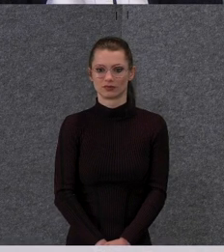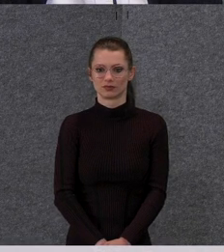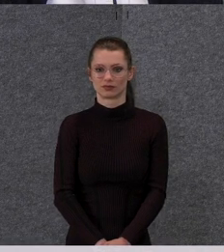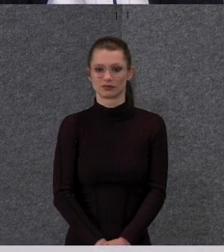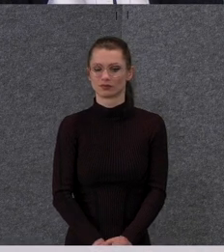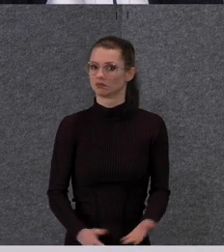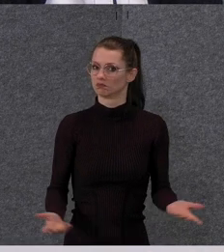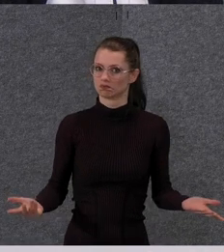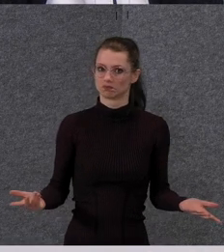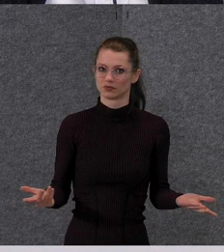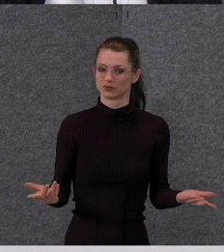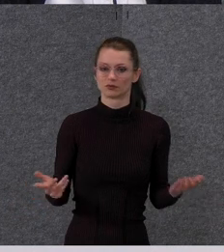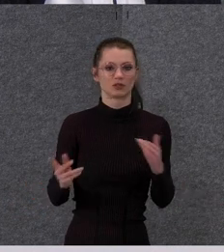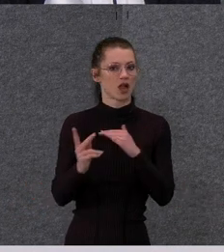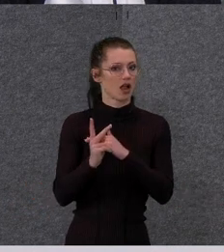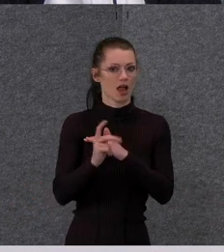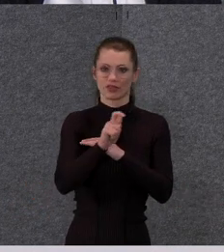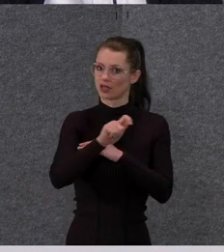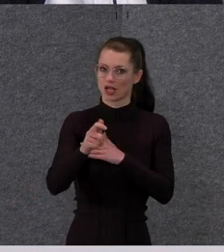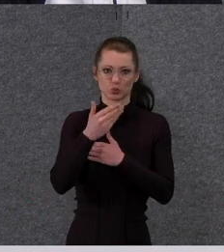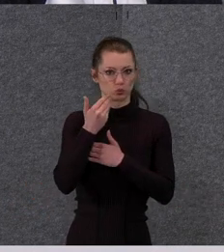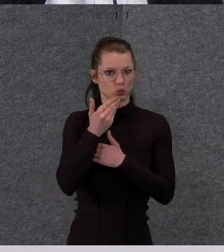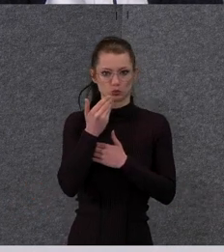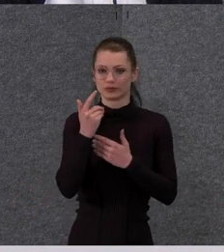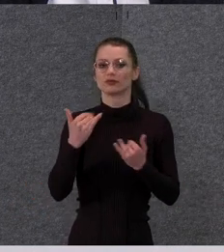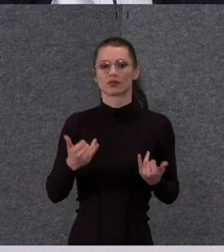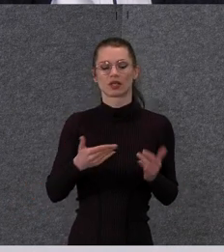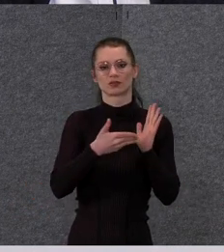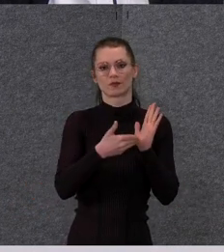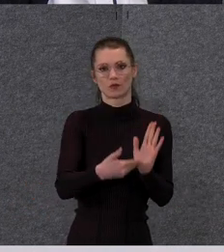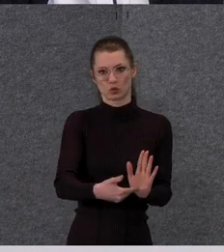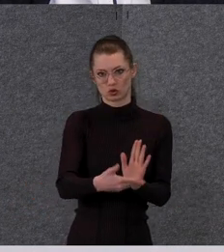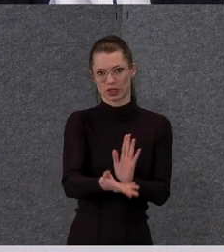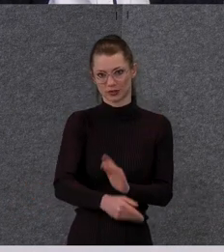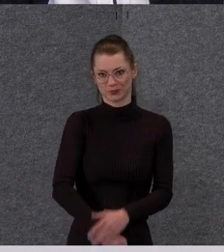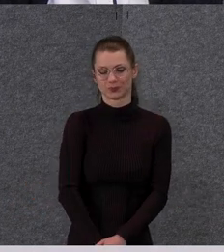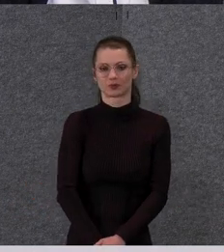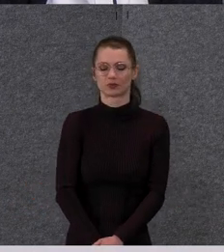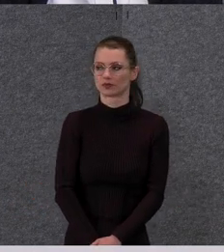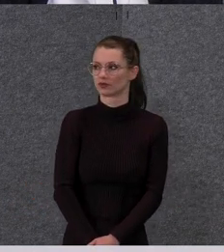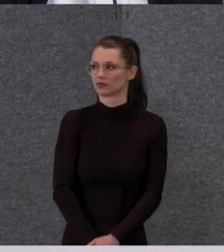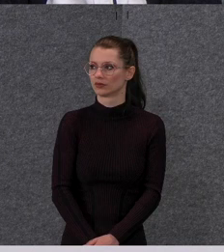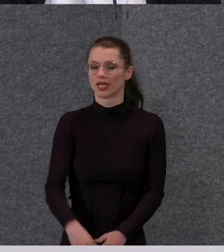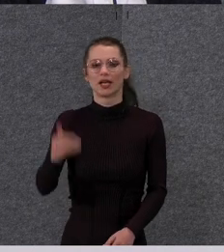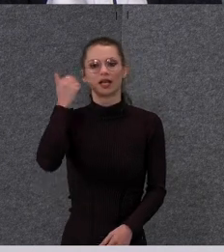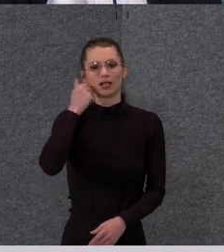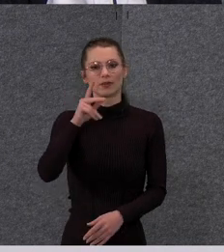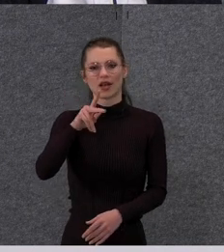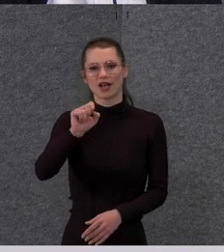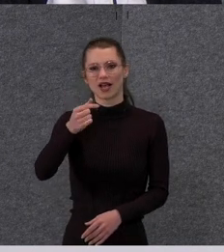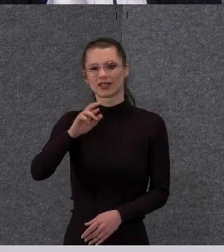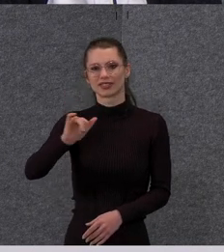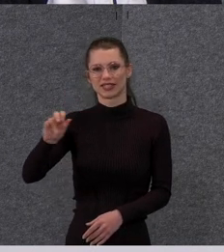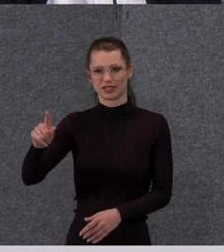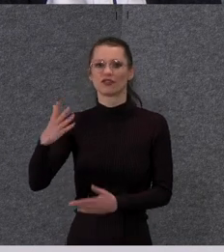Es liegen uns keine weiteren Kandidaturen vor, sodass wir jetzt auch in die Vorstellung einsteigen können. Und zwar, liebe Katrin, auch du